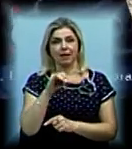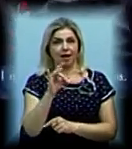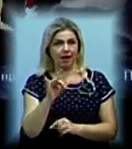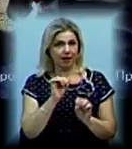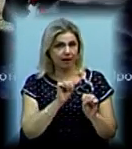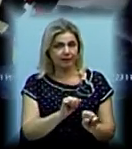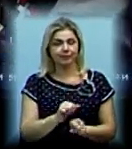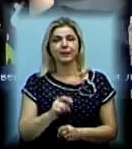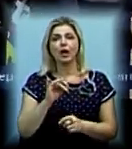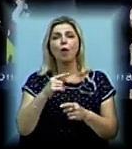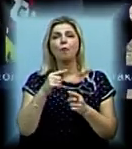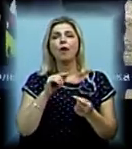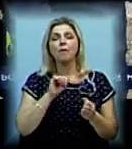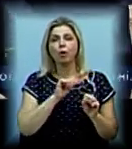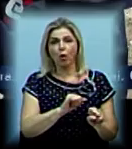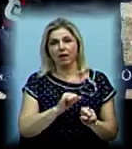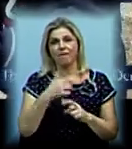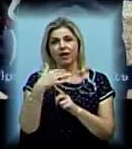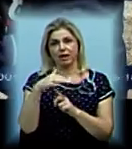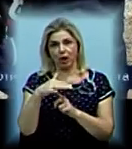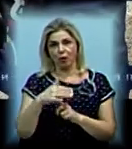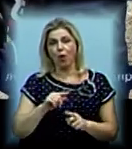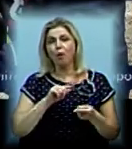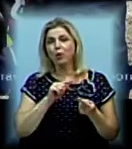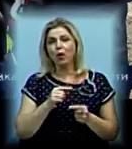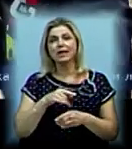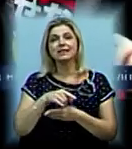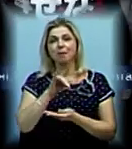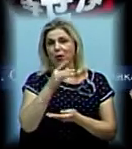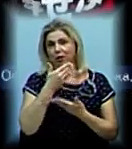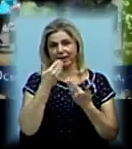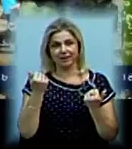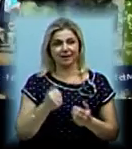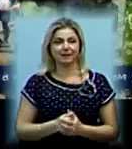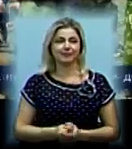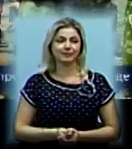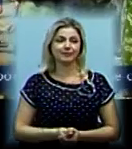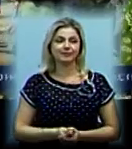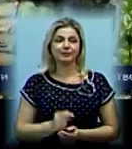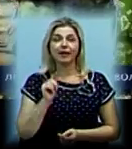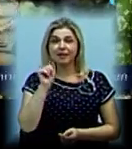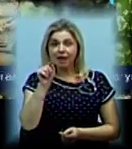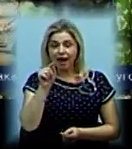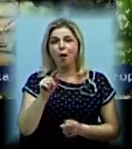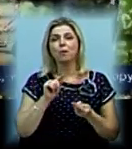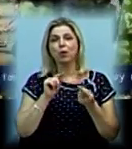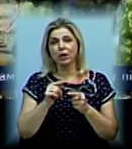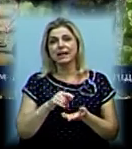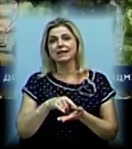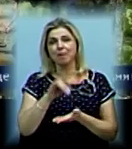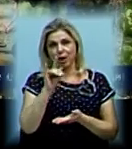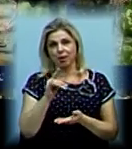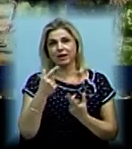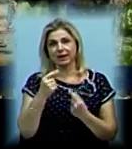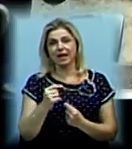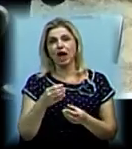І проти вертольота. Проти самоліта нету. Ні. Вон та проти самоліта. Там, де ствол